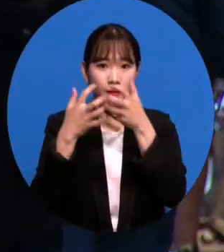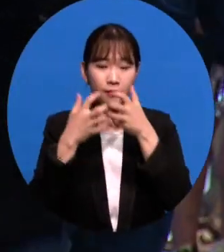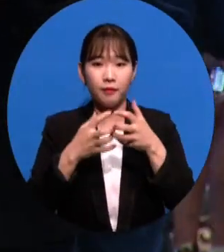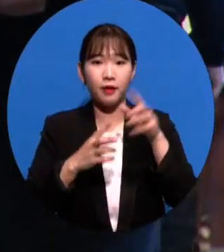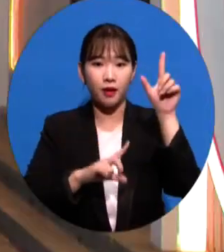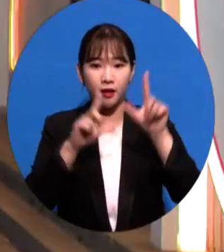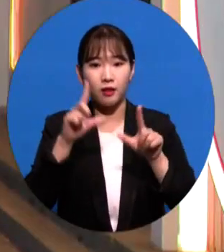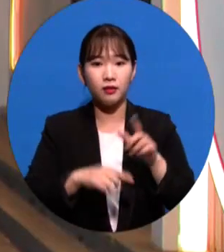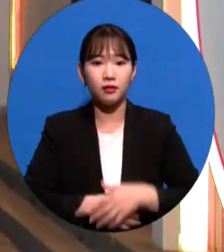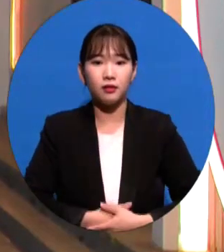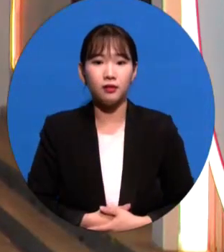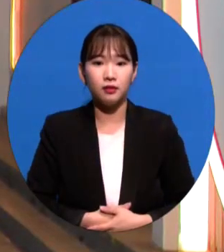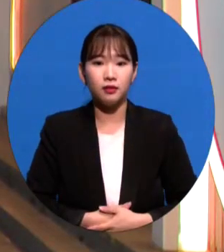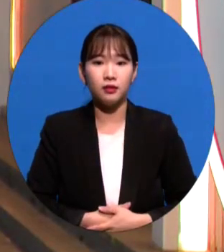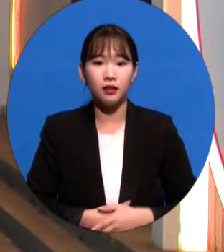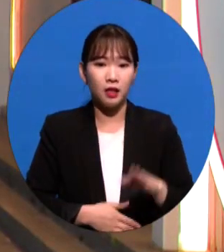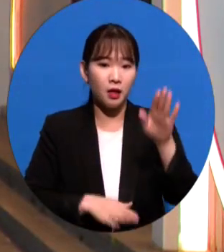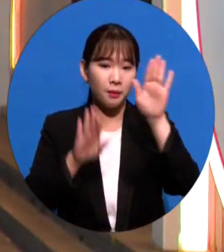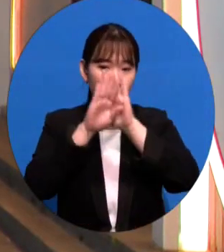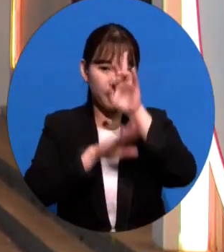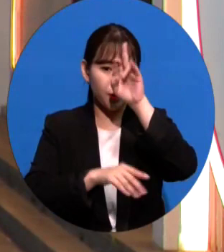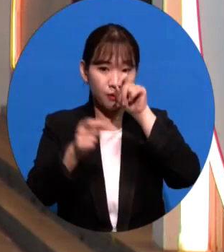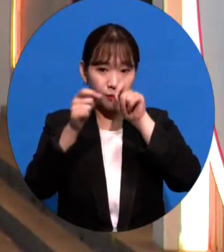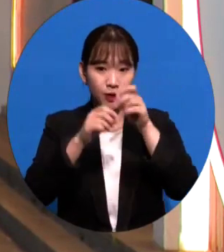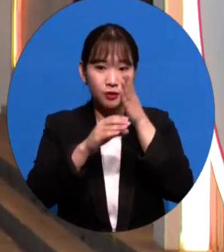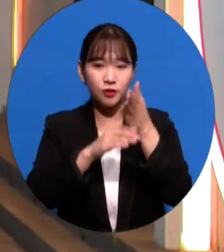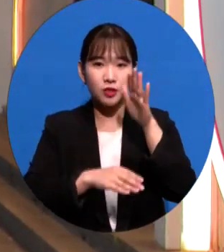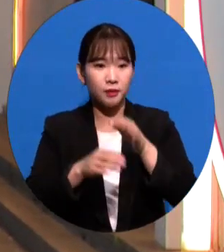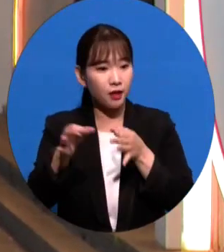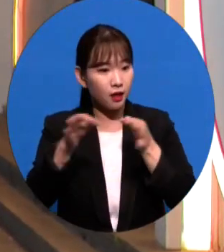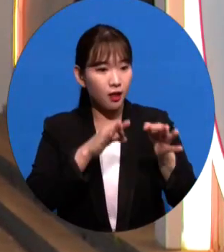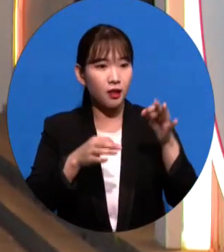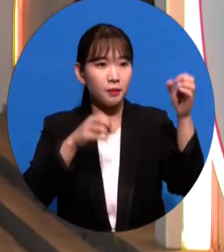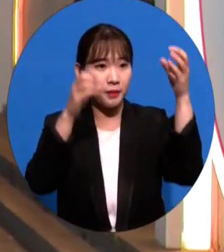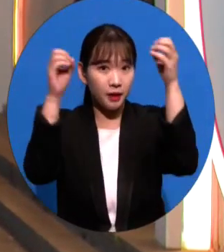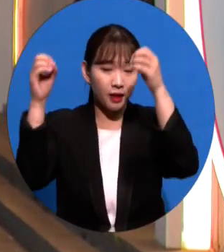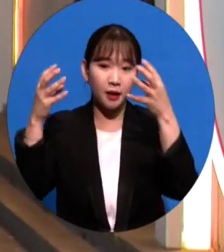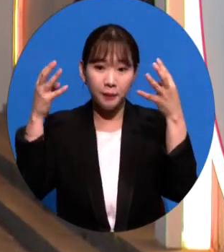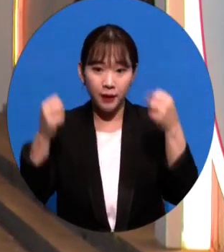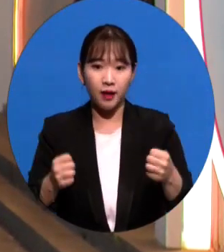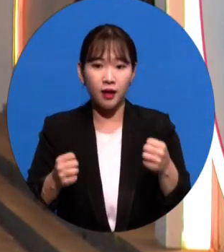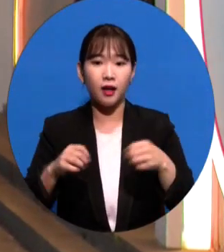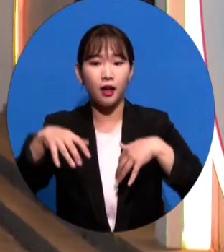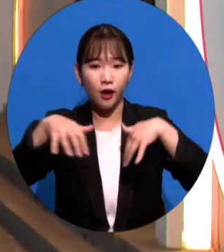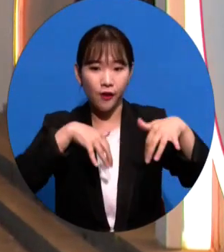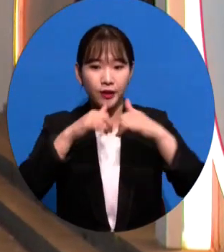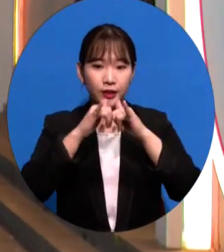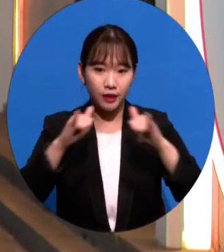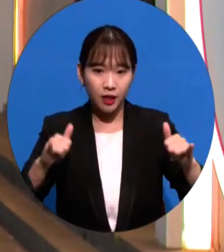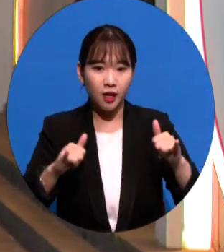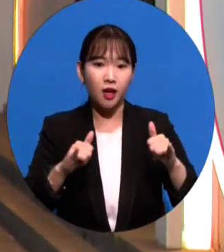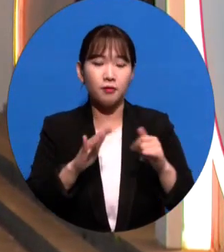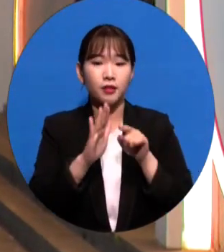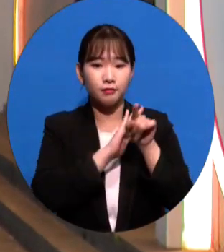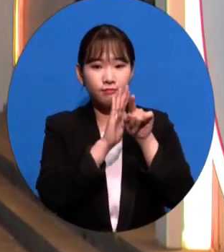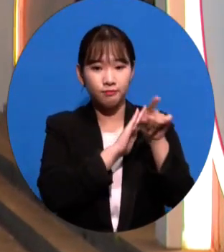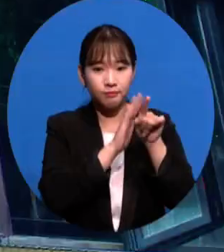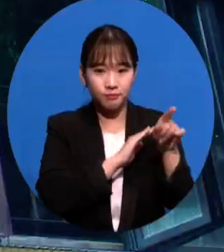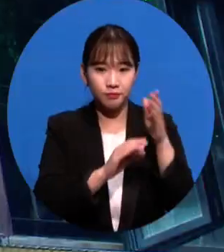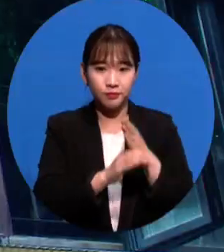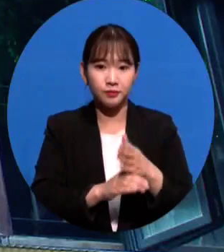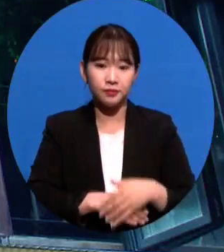넘쳤습니다. 자정이 가까워지고 있지만 가게엔 불빛이 가득하고 거리에는 시민들의 발길이 이어지고